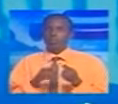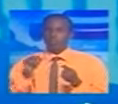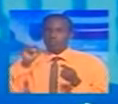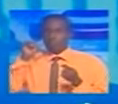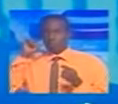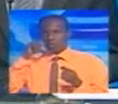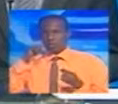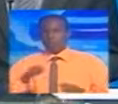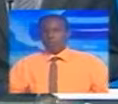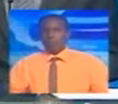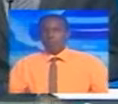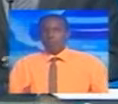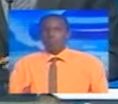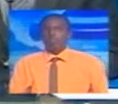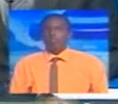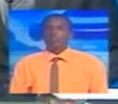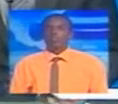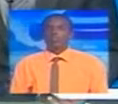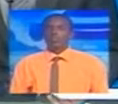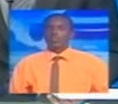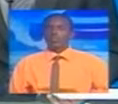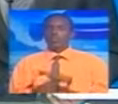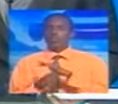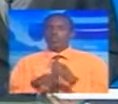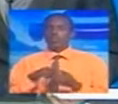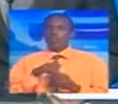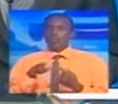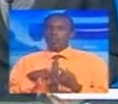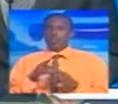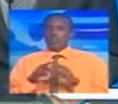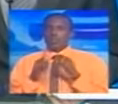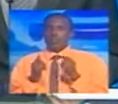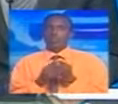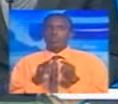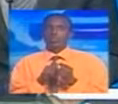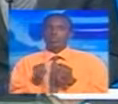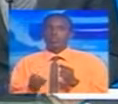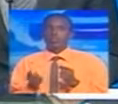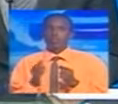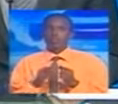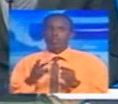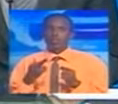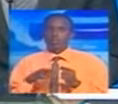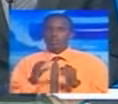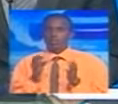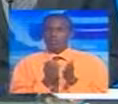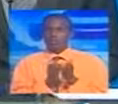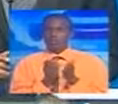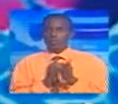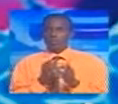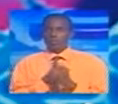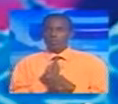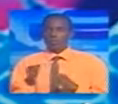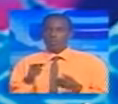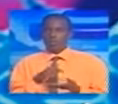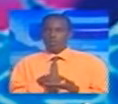nouvelle bibliothèque. Et le ministre de l'Équipement et des Transports, Mohamed Abdelkader Moussa, s'est réjoui lors d'un mot prononcé à cette occasion